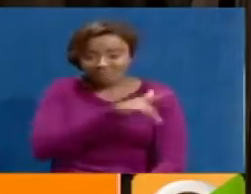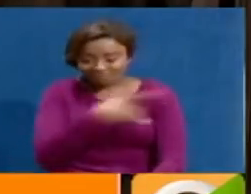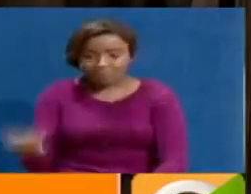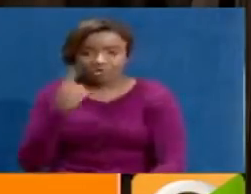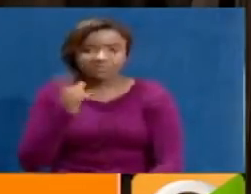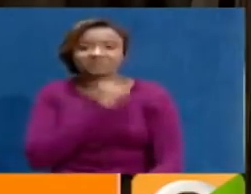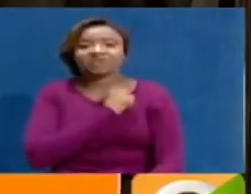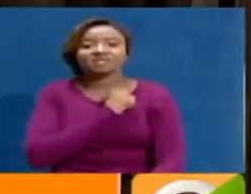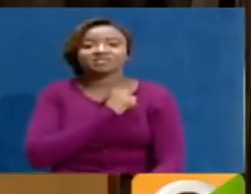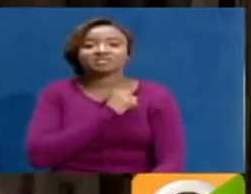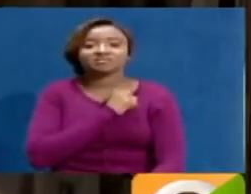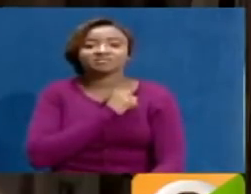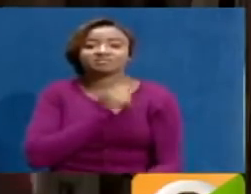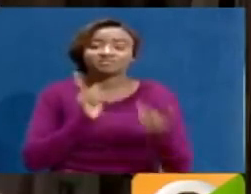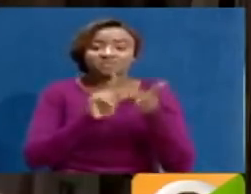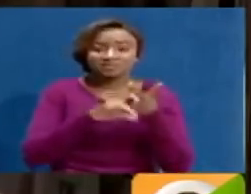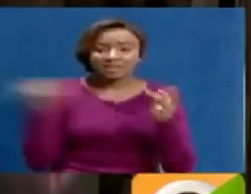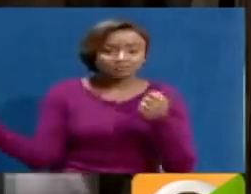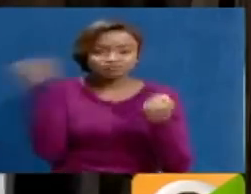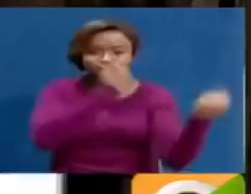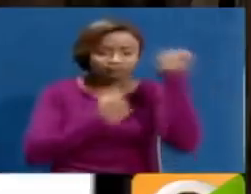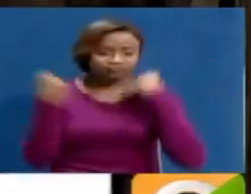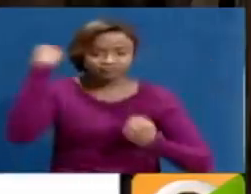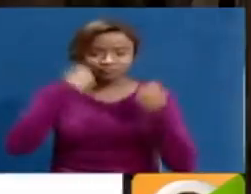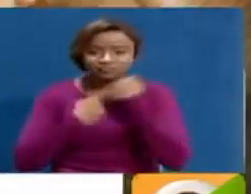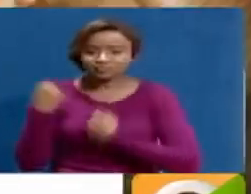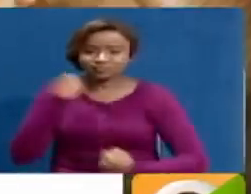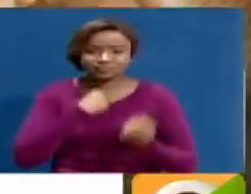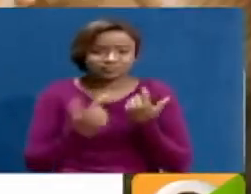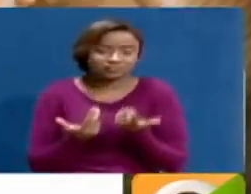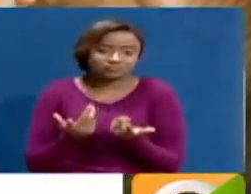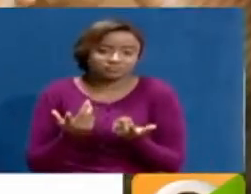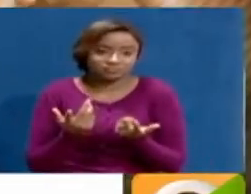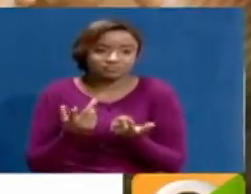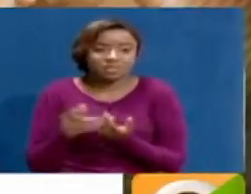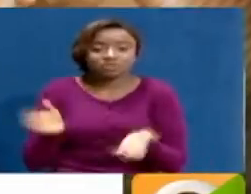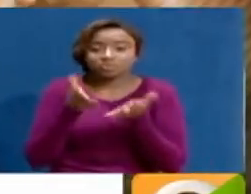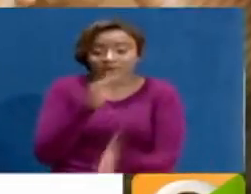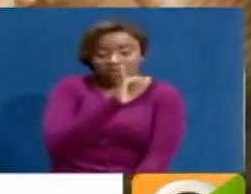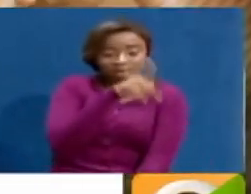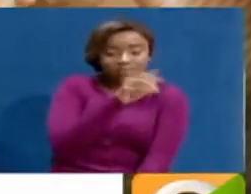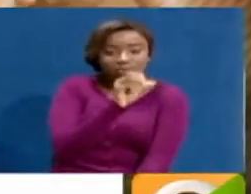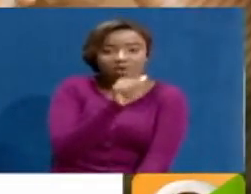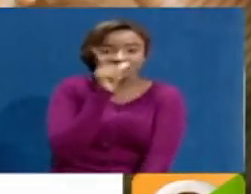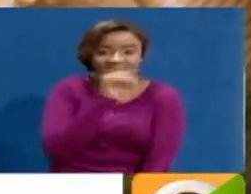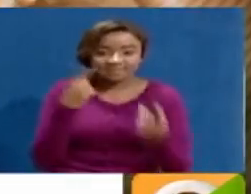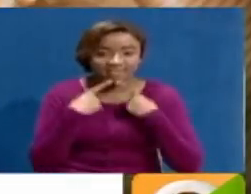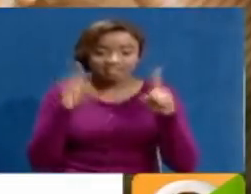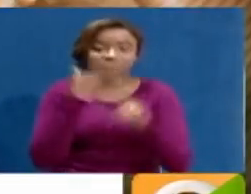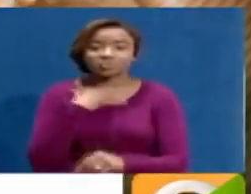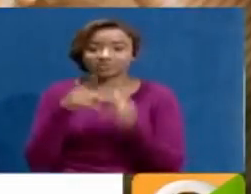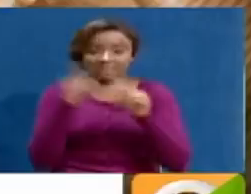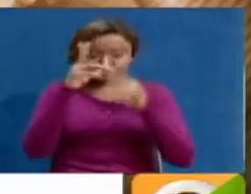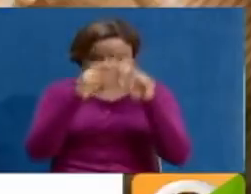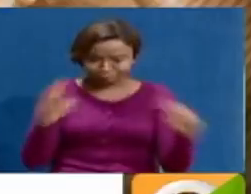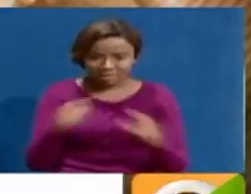Unaona ikianguka paka chini, akanigonga mangumi huku na huku na huku kwa mambavu. Sasa shirika la IPOA imetangaza kuanzisha uchunguzi